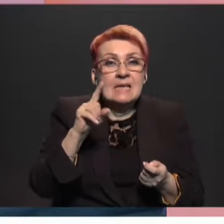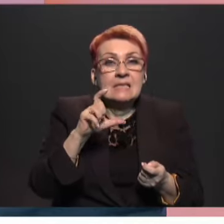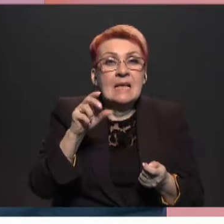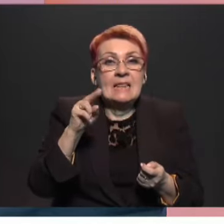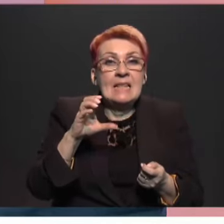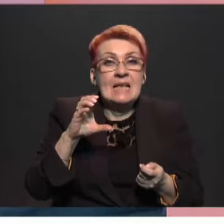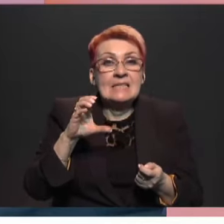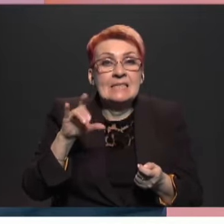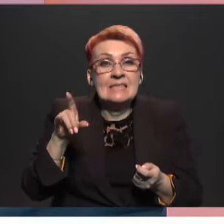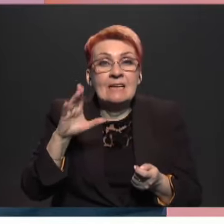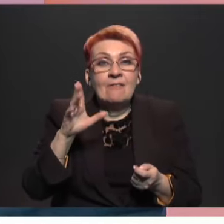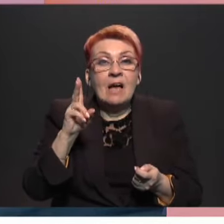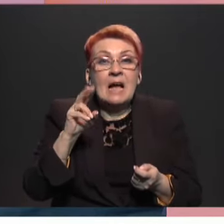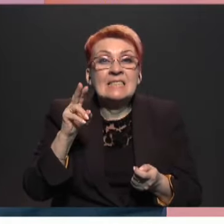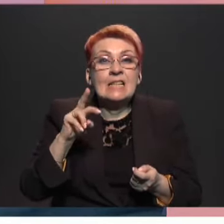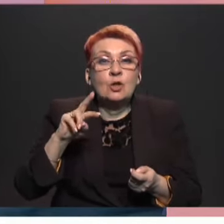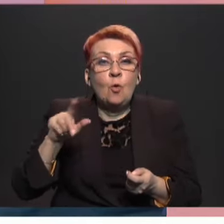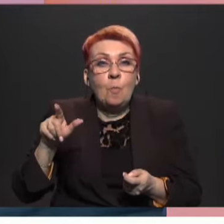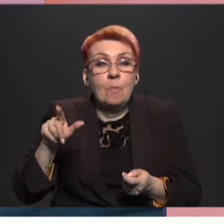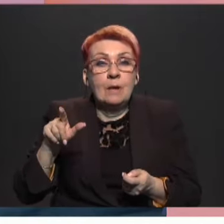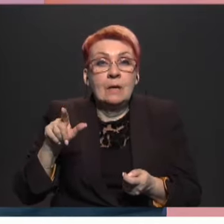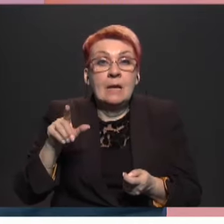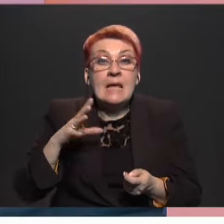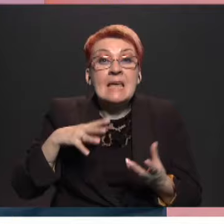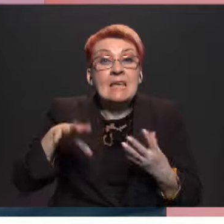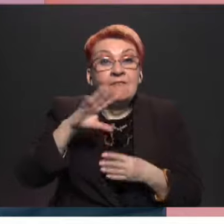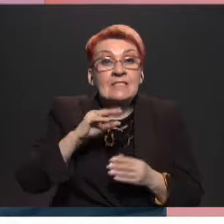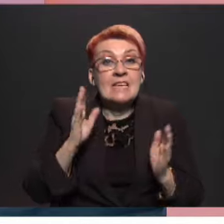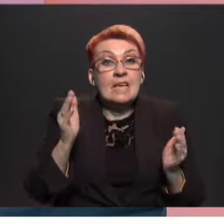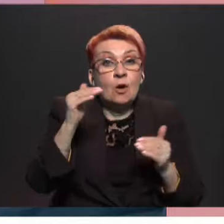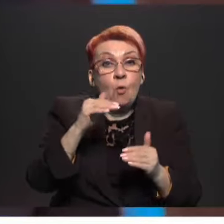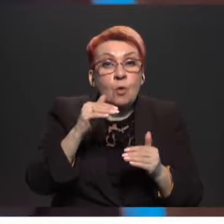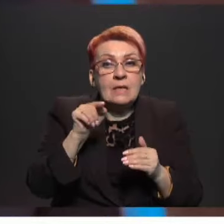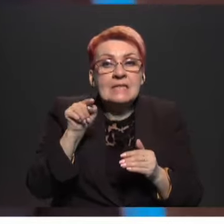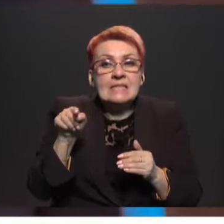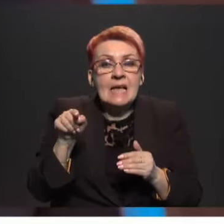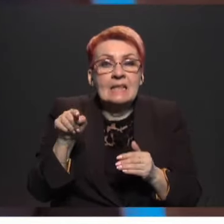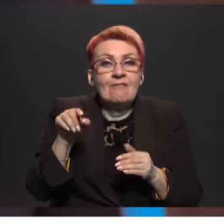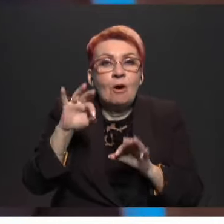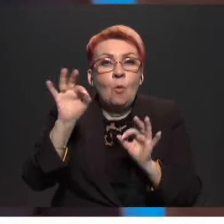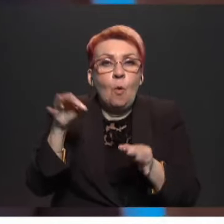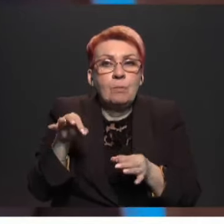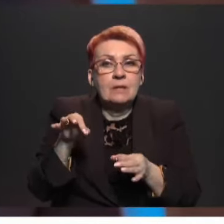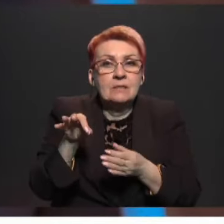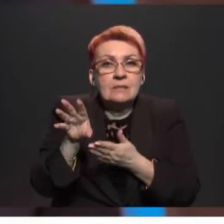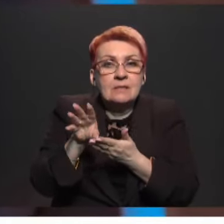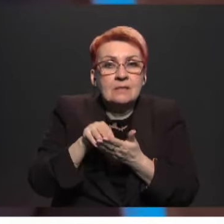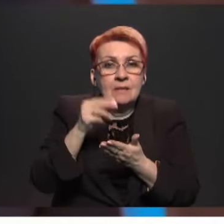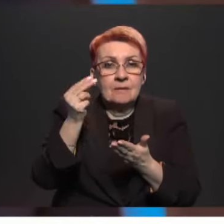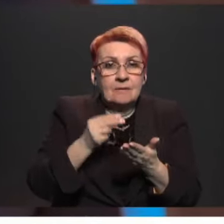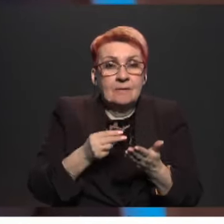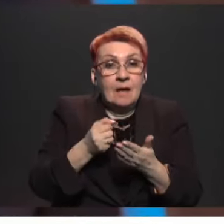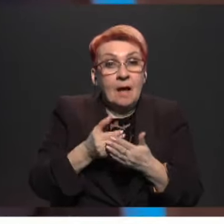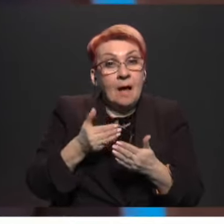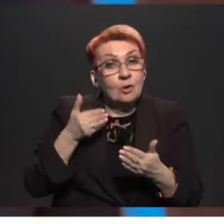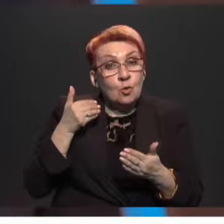в Константинополь. После этого все иконы пишутся с этого образа. До того Господа Иисуса Христа